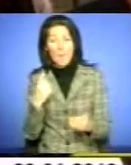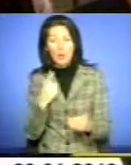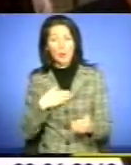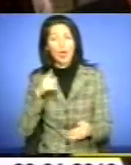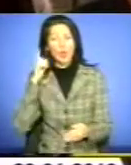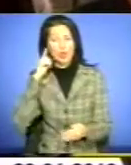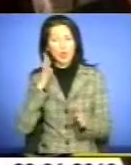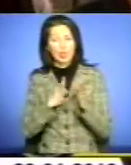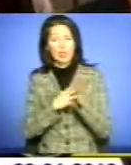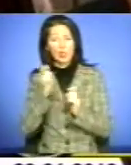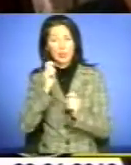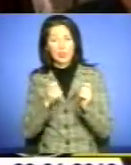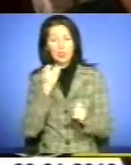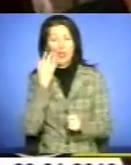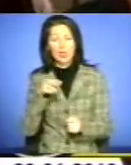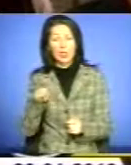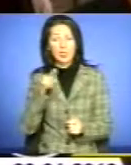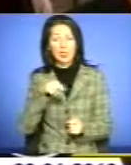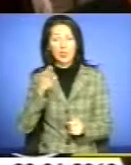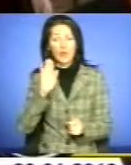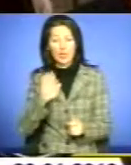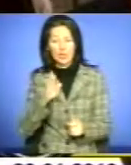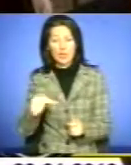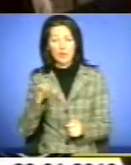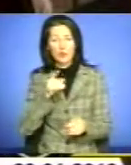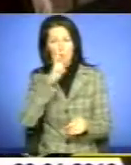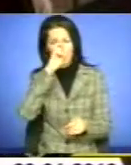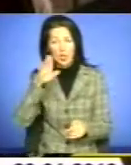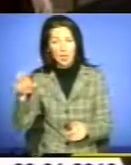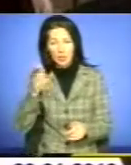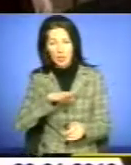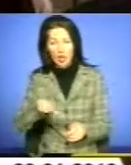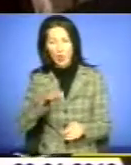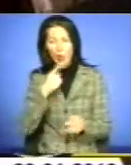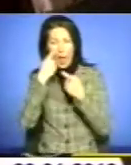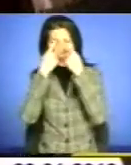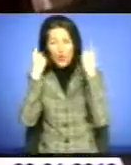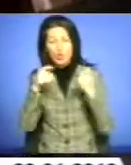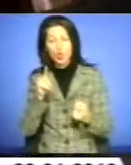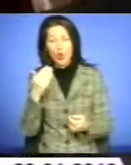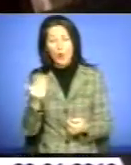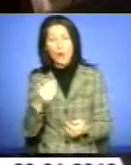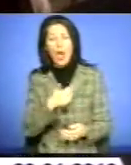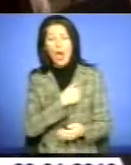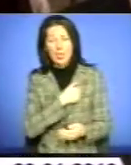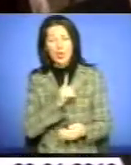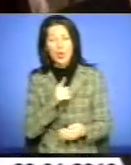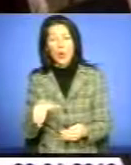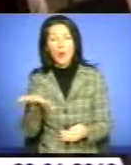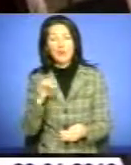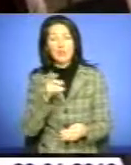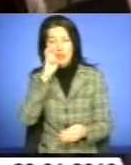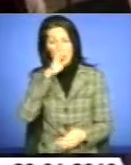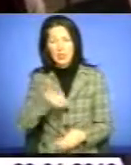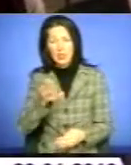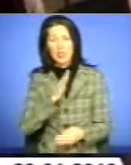когда Дмитрий Васильевич на всю страну объявил о том, что он бы хотел, чтобы по всей стране